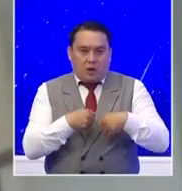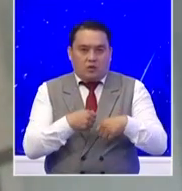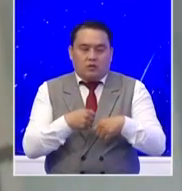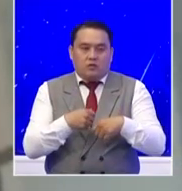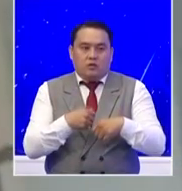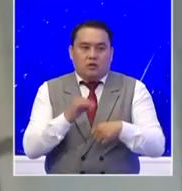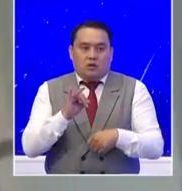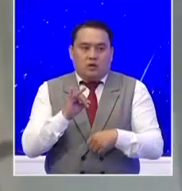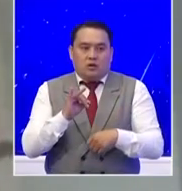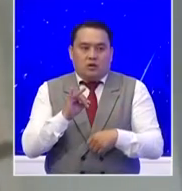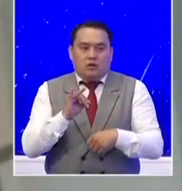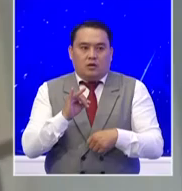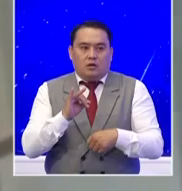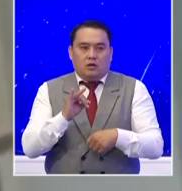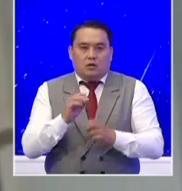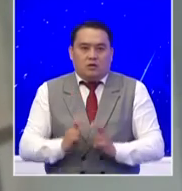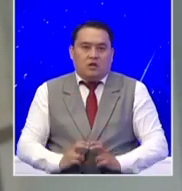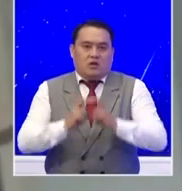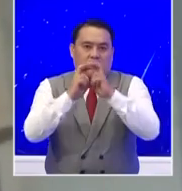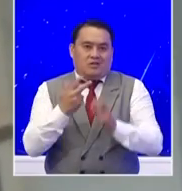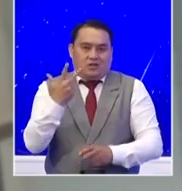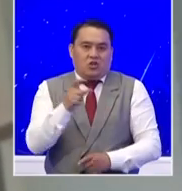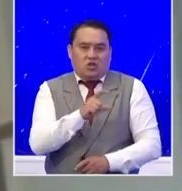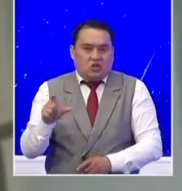занес и, получается, на лифте поднял на 3-й этаж.